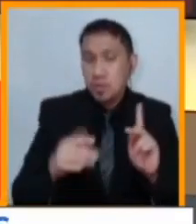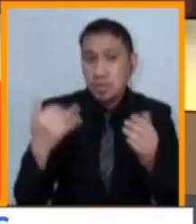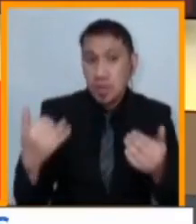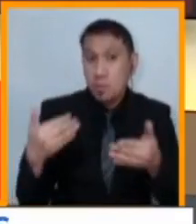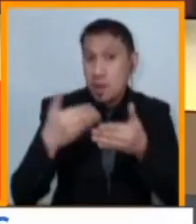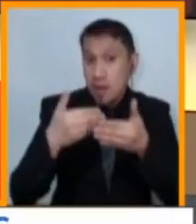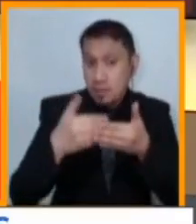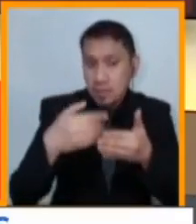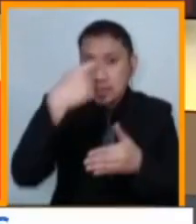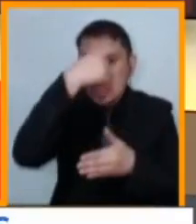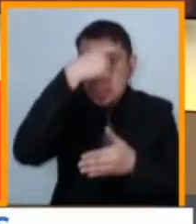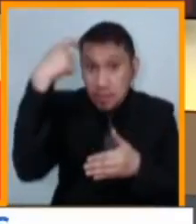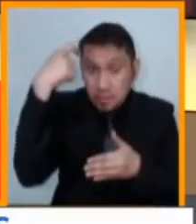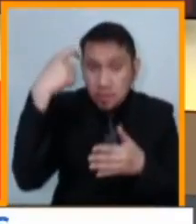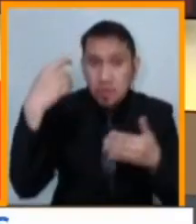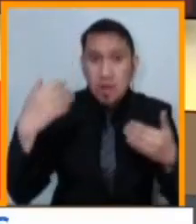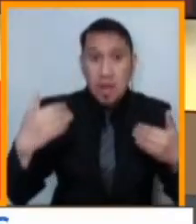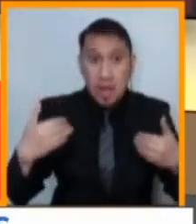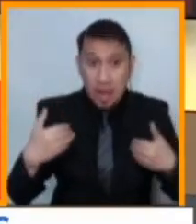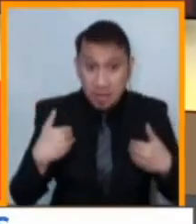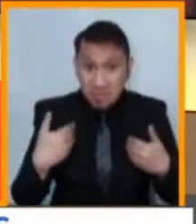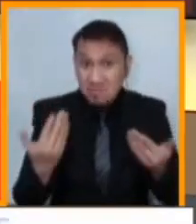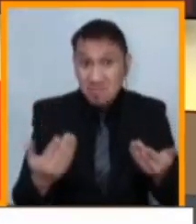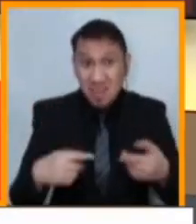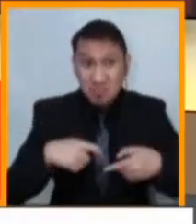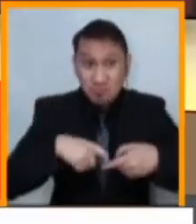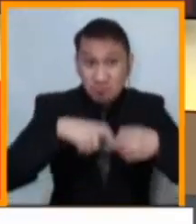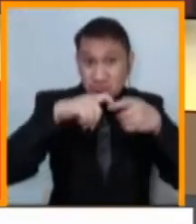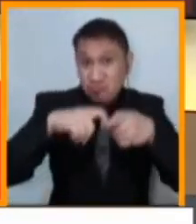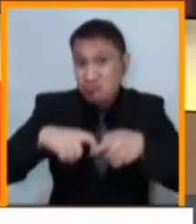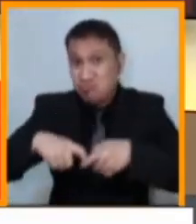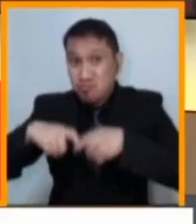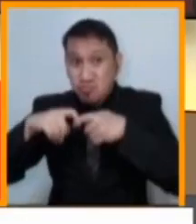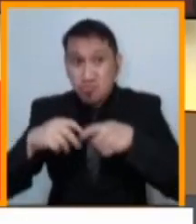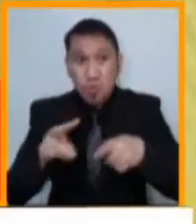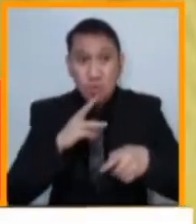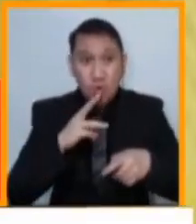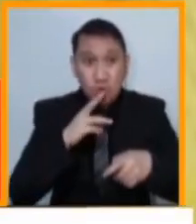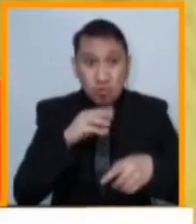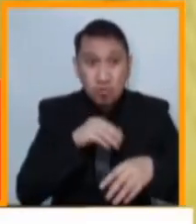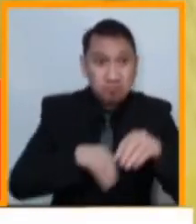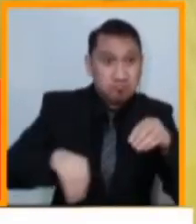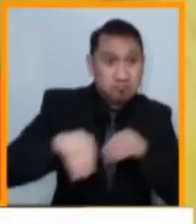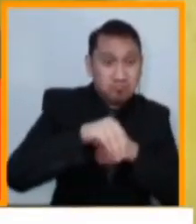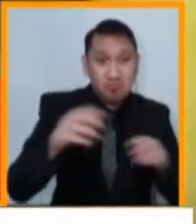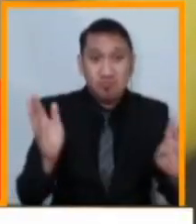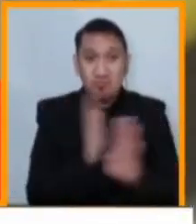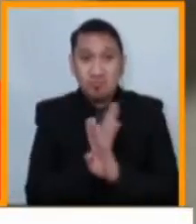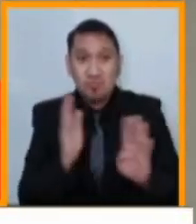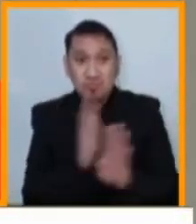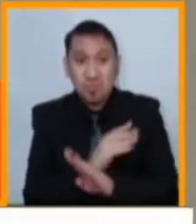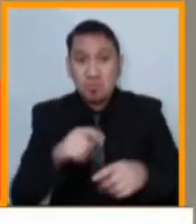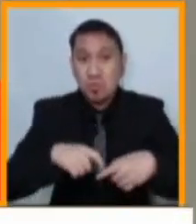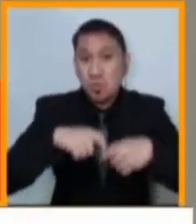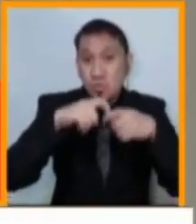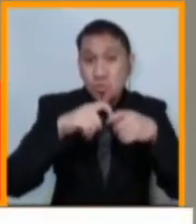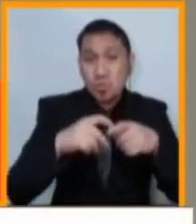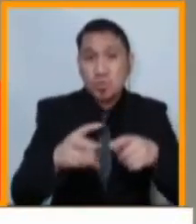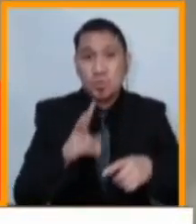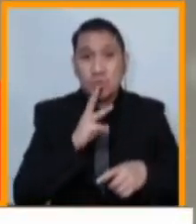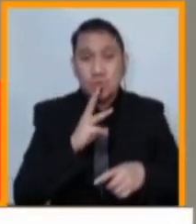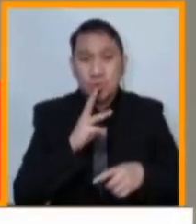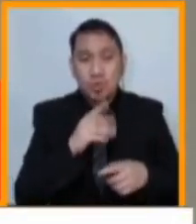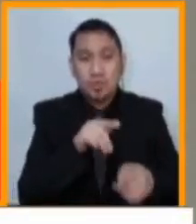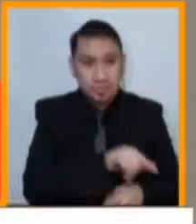ng rotational water interruption kung sakasakali po? Sa ngayon po, ito po yung ginagawa natin ng mga aksyon